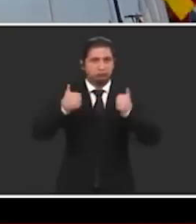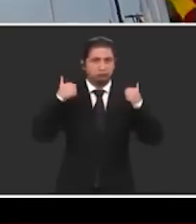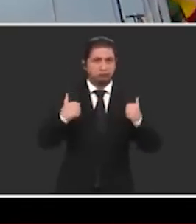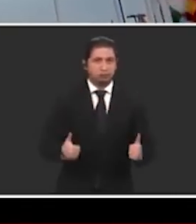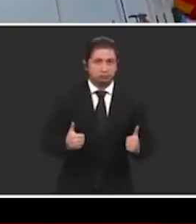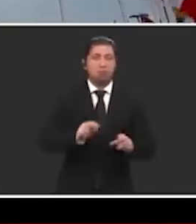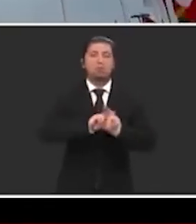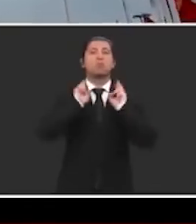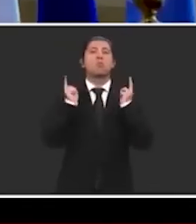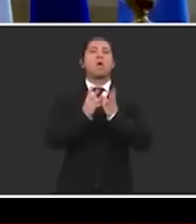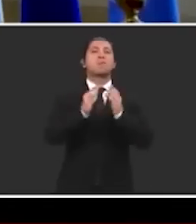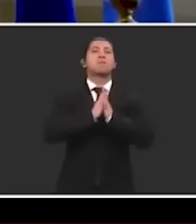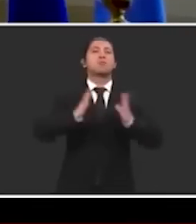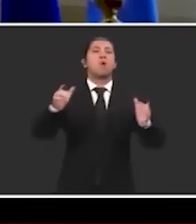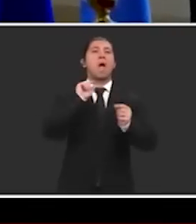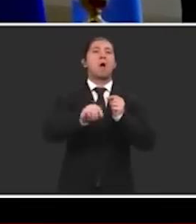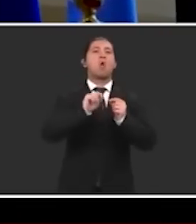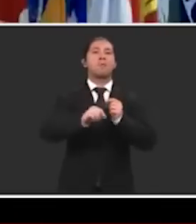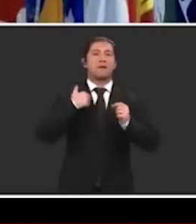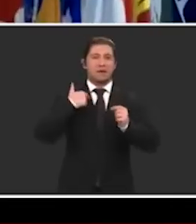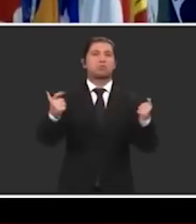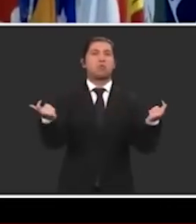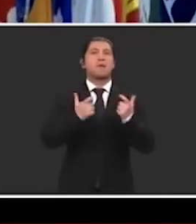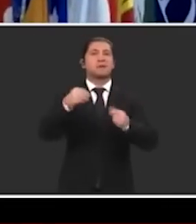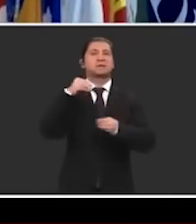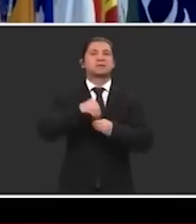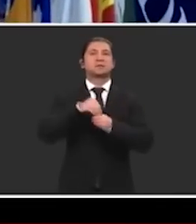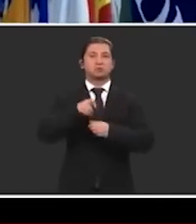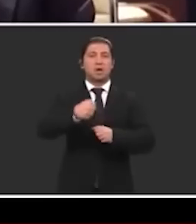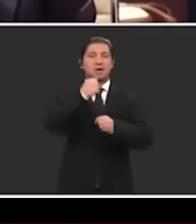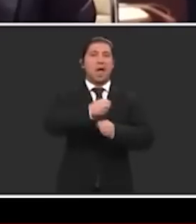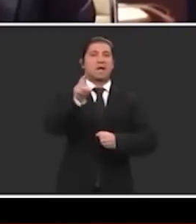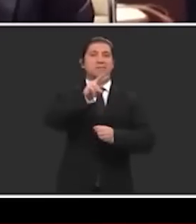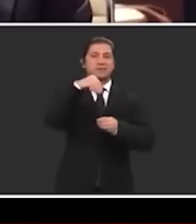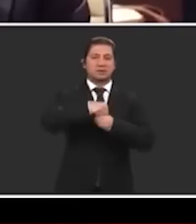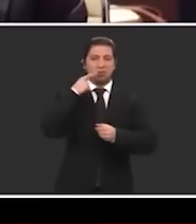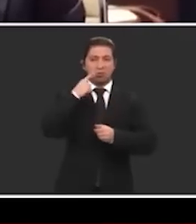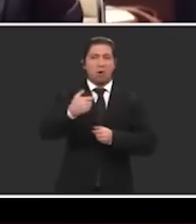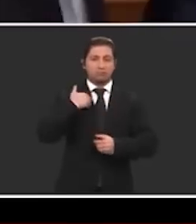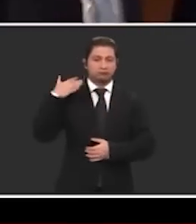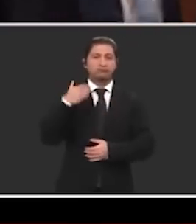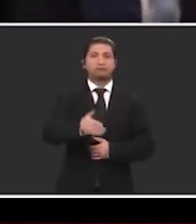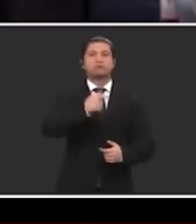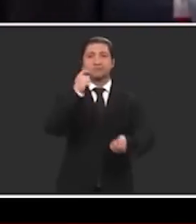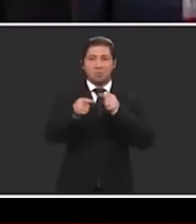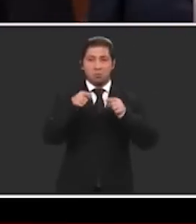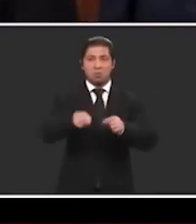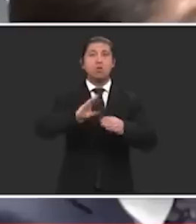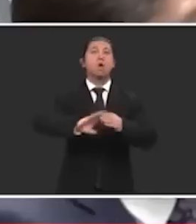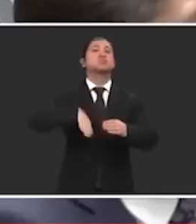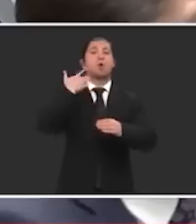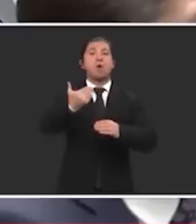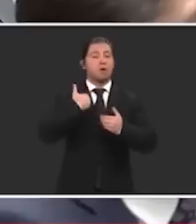Dünyanın en büyük ekonomilerini aynı çatı altında buluşturan G20'de aktif rol oynamaya bundan sonra